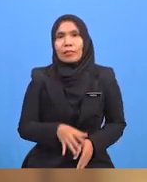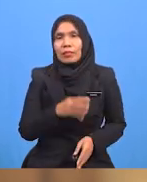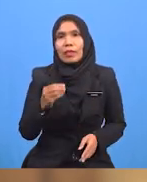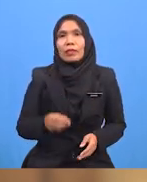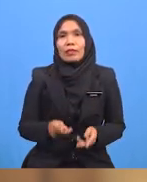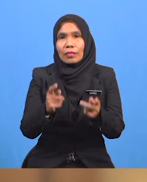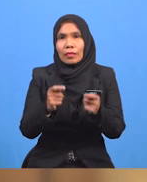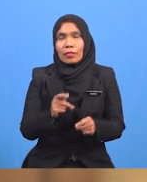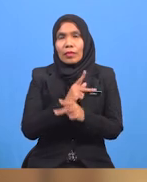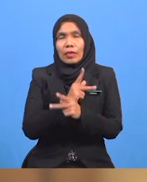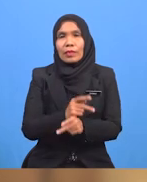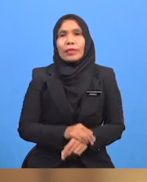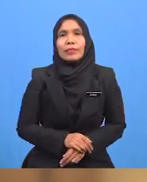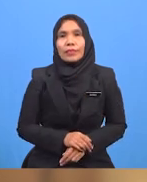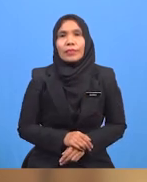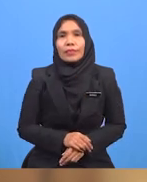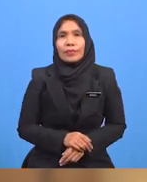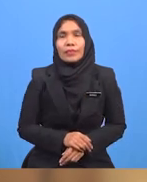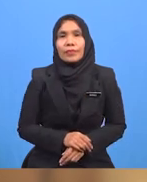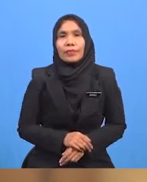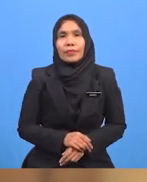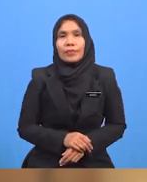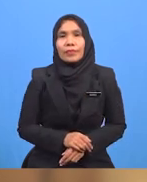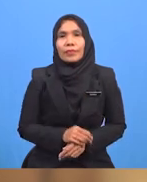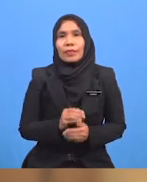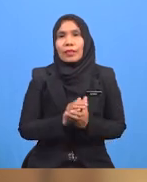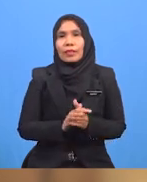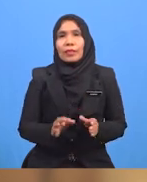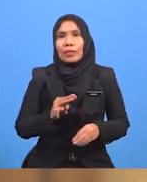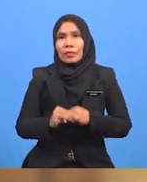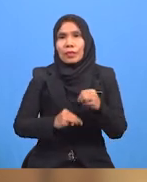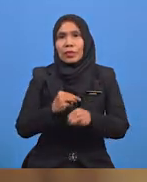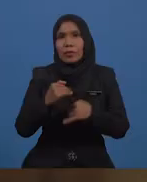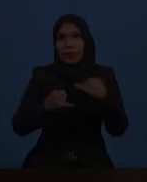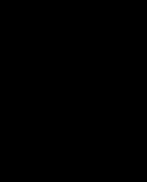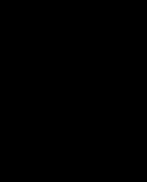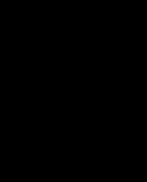ceguk sehingga bertemu semula di lain kali selamat Maju Jaya pai